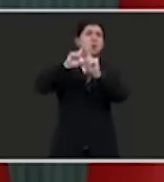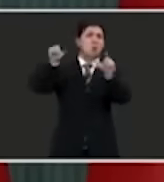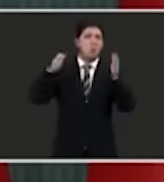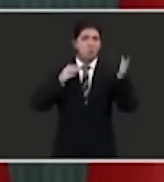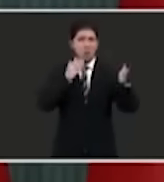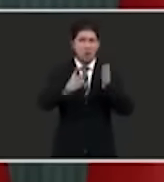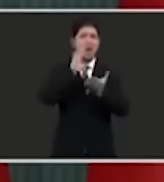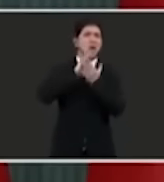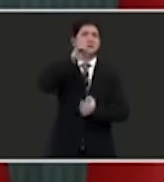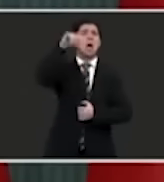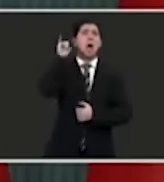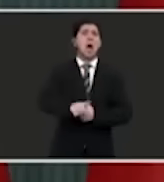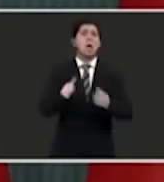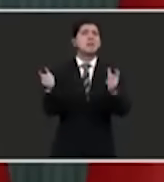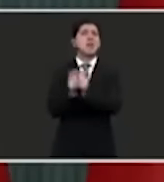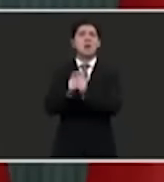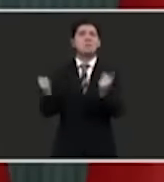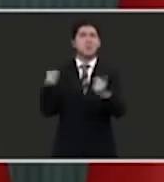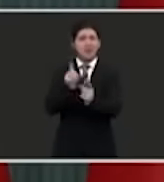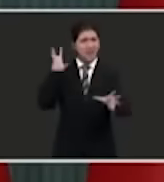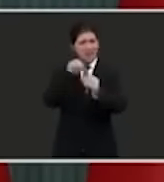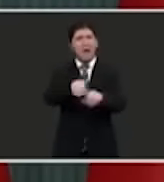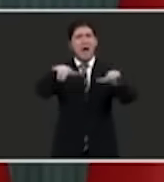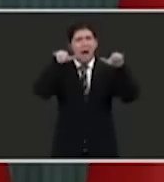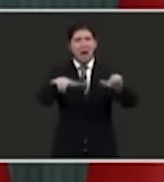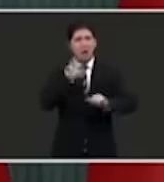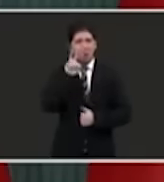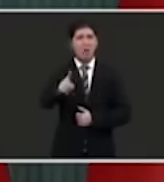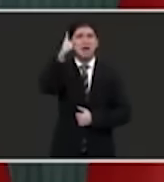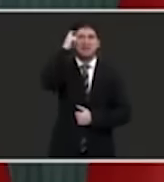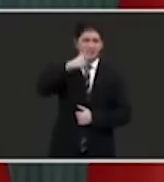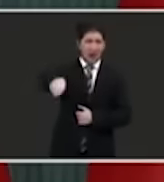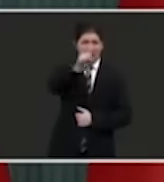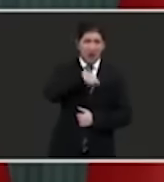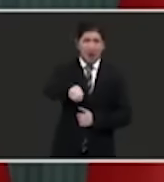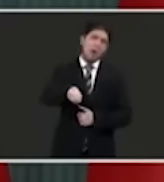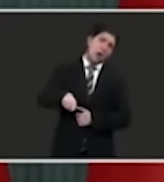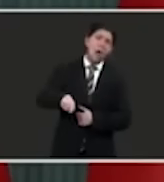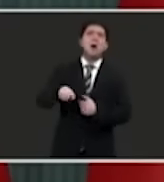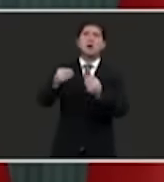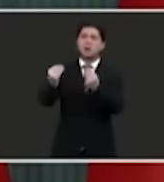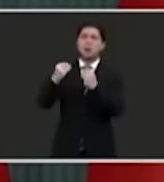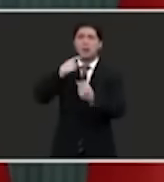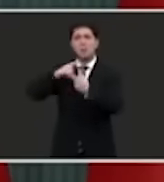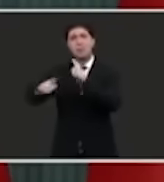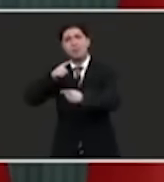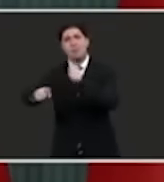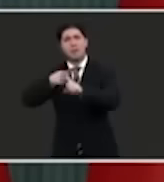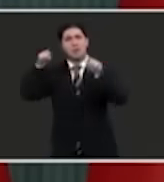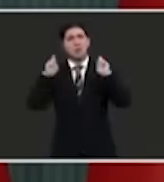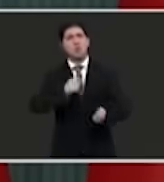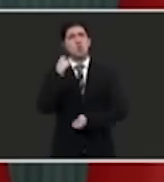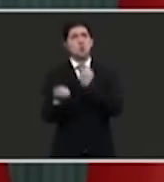ve insan hakları örgütleri de aynı şekilde İsrail'i aklamanın peşinde.